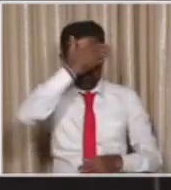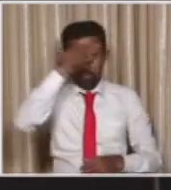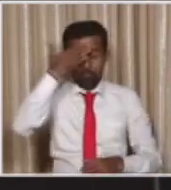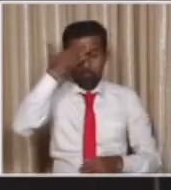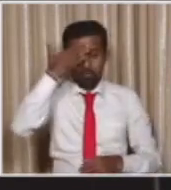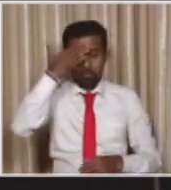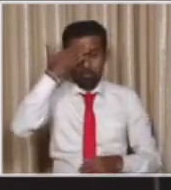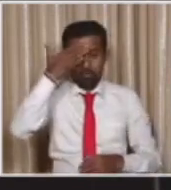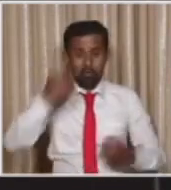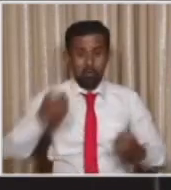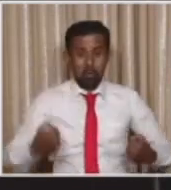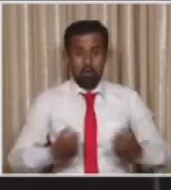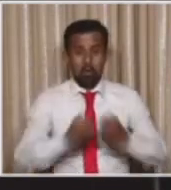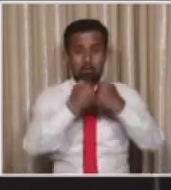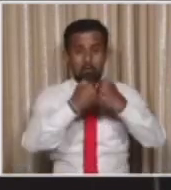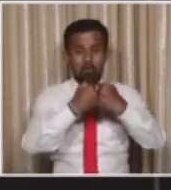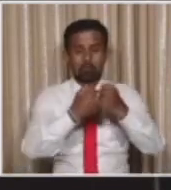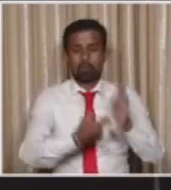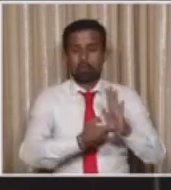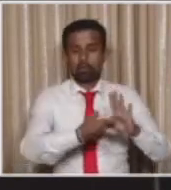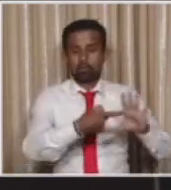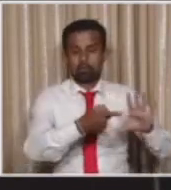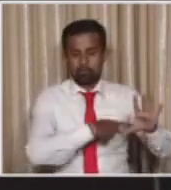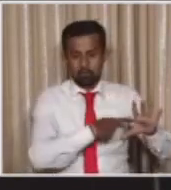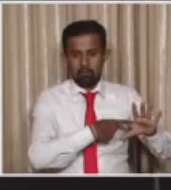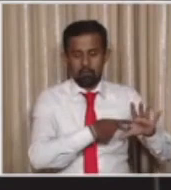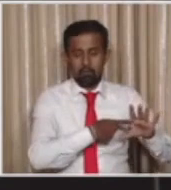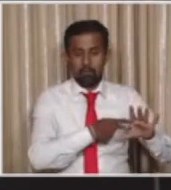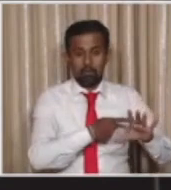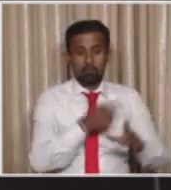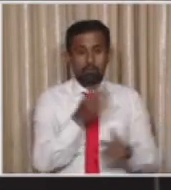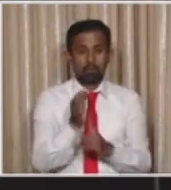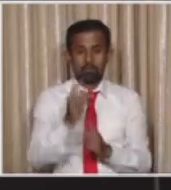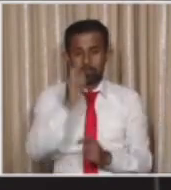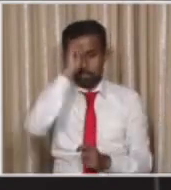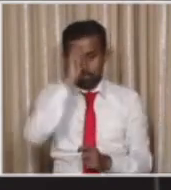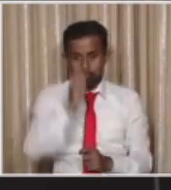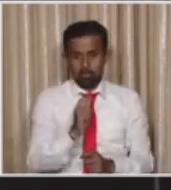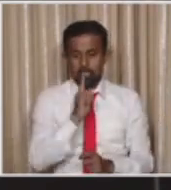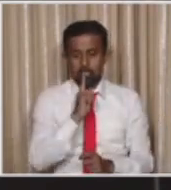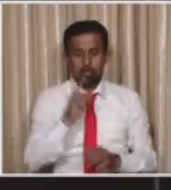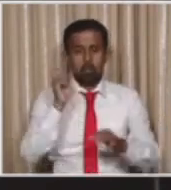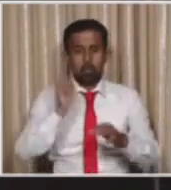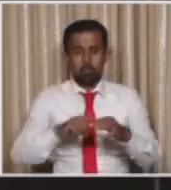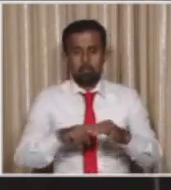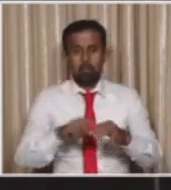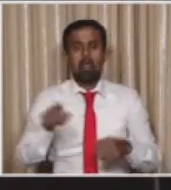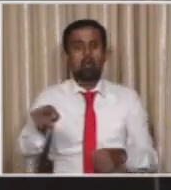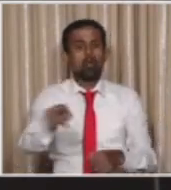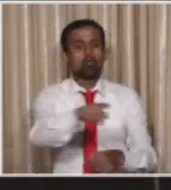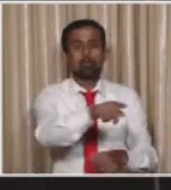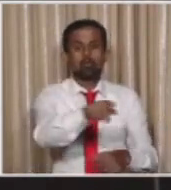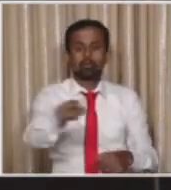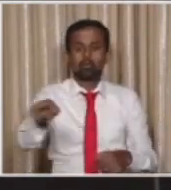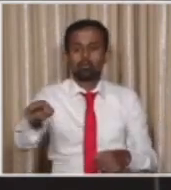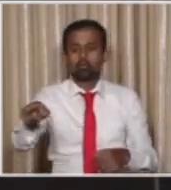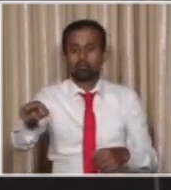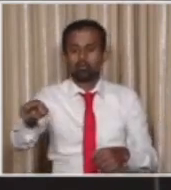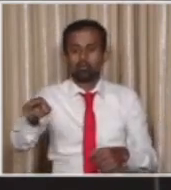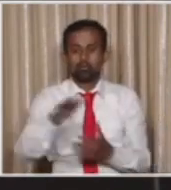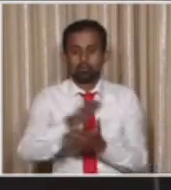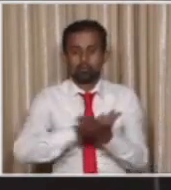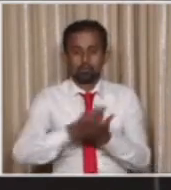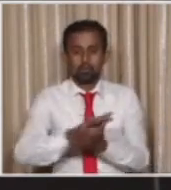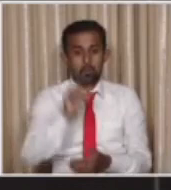සිංහල දෙමළ ඝට්ටනයක් ඇති කරන්න තමයි මේ හදන්නේ. ඒකින්ද මේ ජනාධිපතිතුමා කියන ජනවාර්ග ප්‍රශ්නේ ඇති කරන කියන්නේ කවුද කියන එක ඉතා